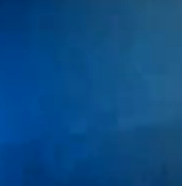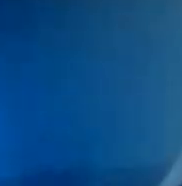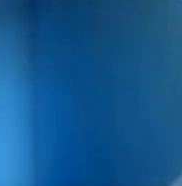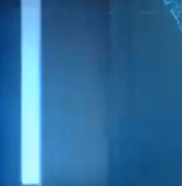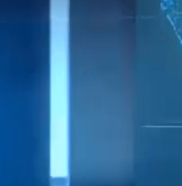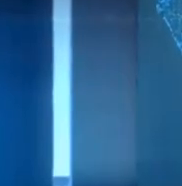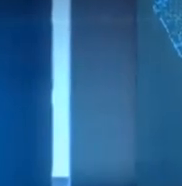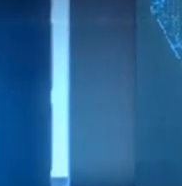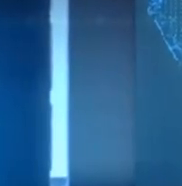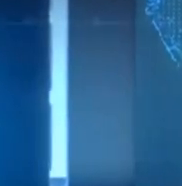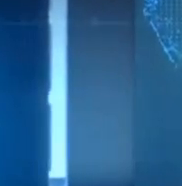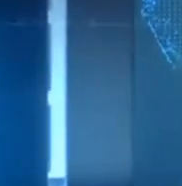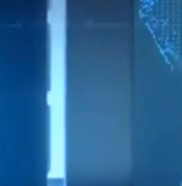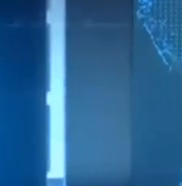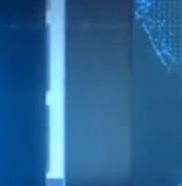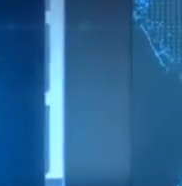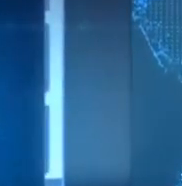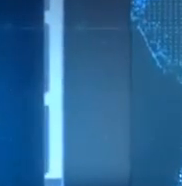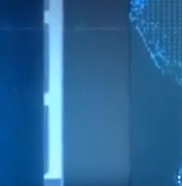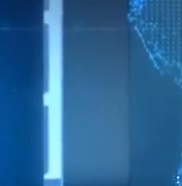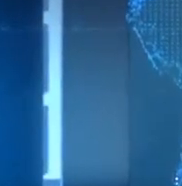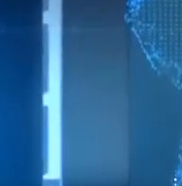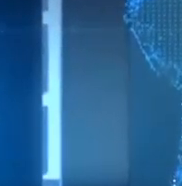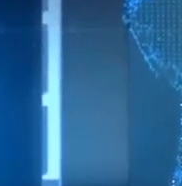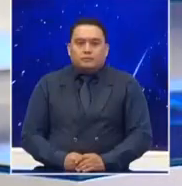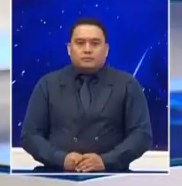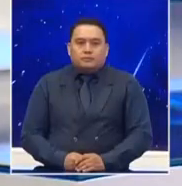Жетісу телеарнасы, Сарқан ауданынан.